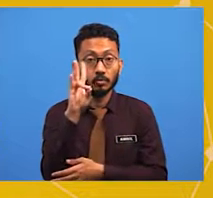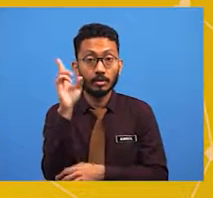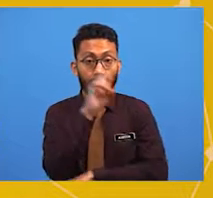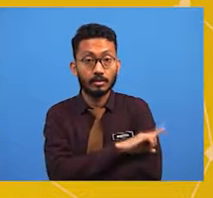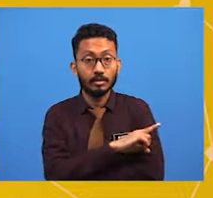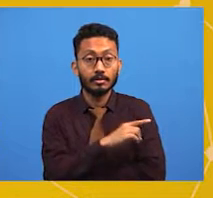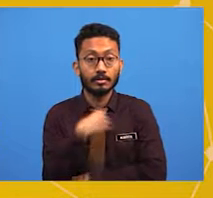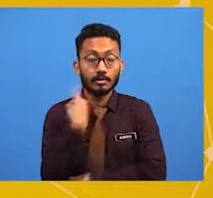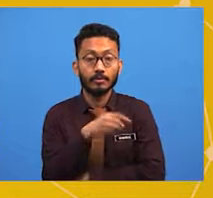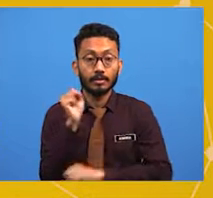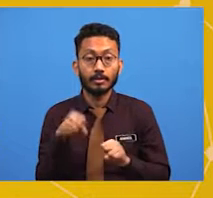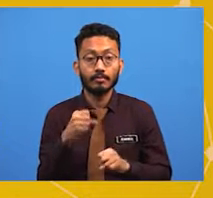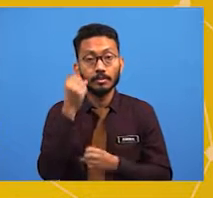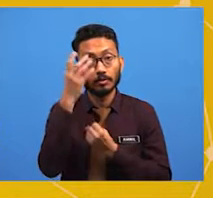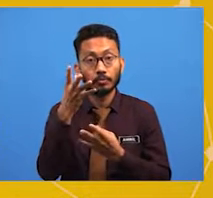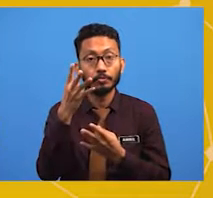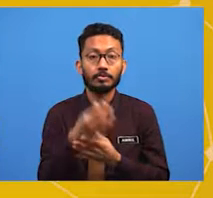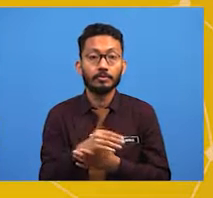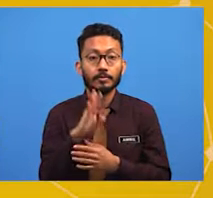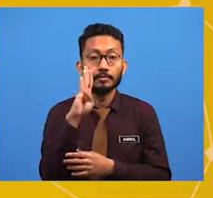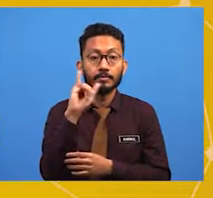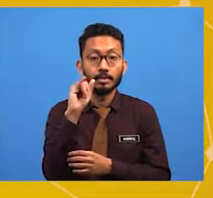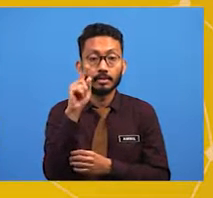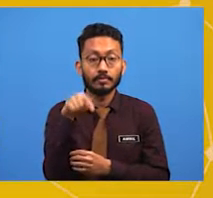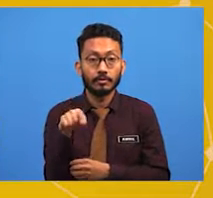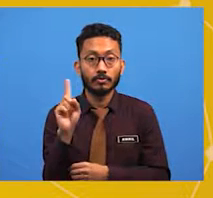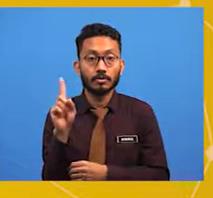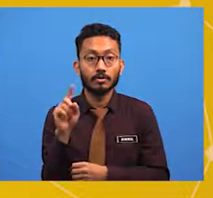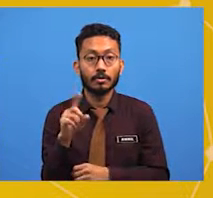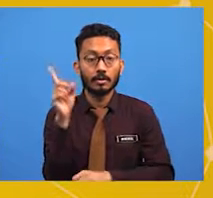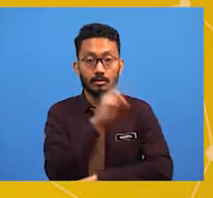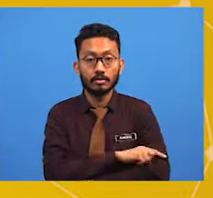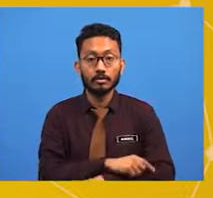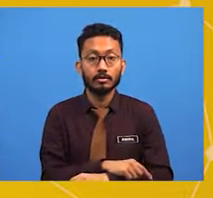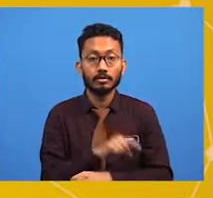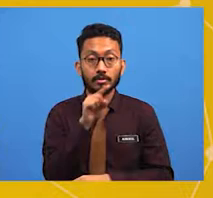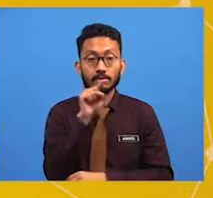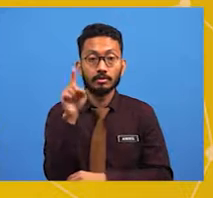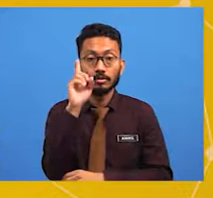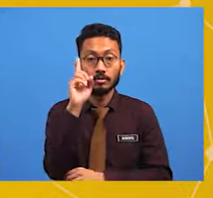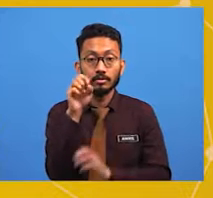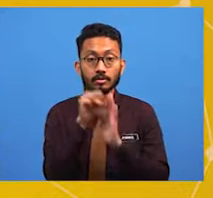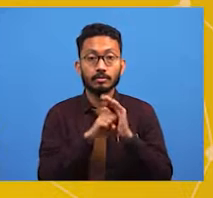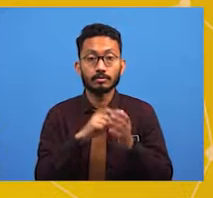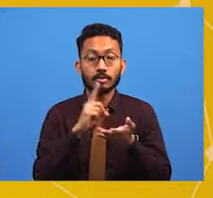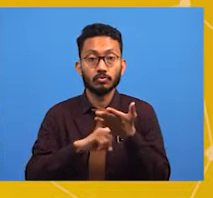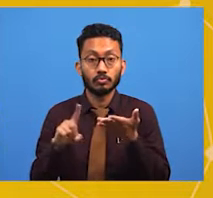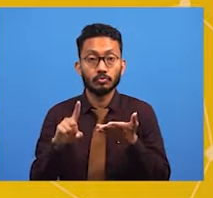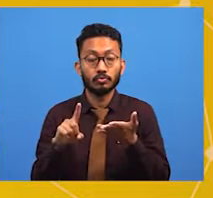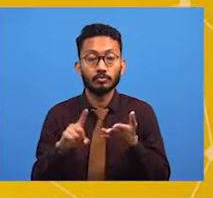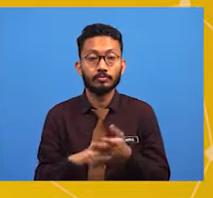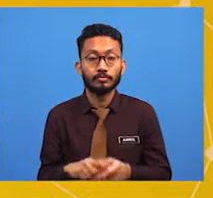boleh isytiharkan bilangan hari seminggu sebagai pemalar, iaitu bilangan garis